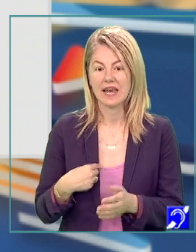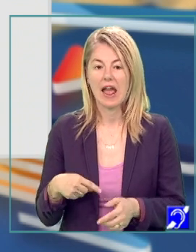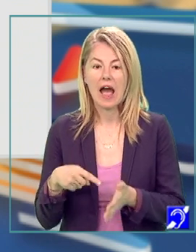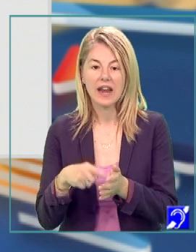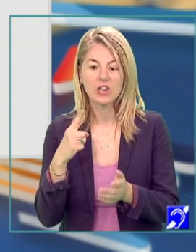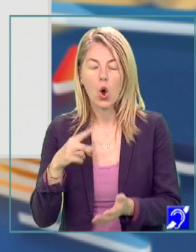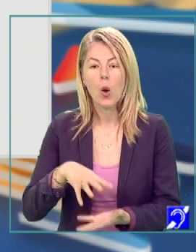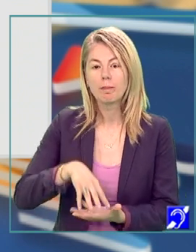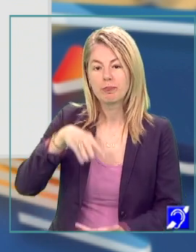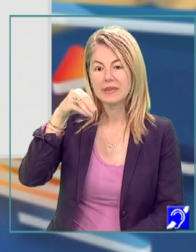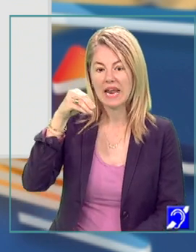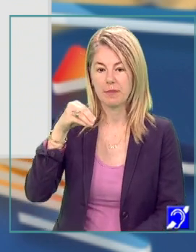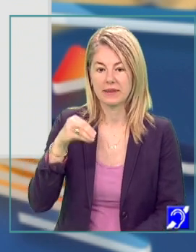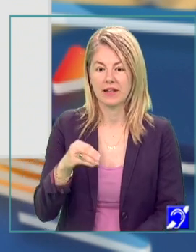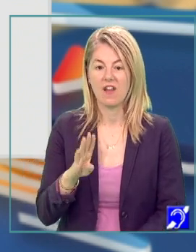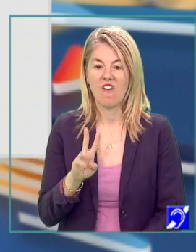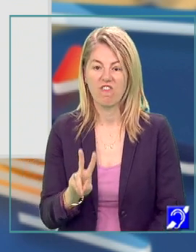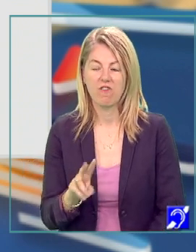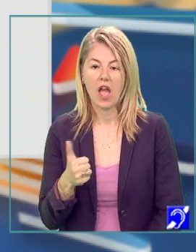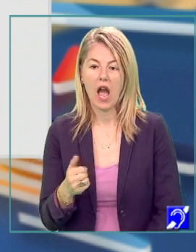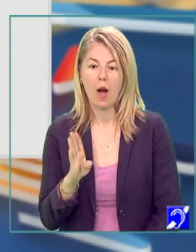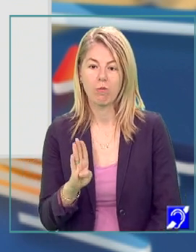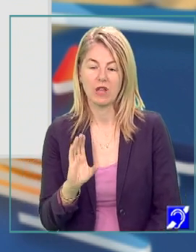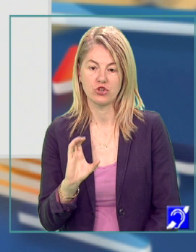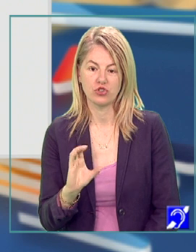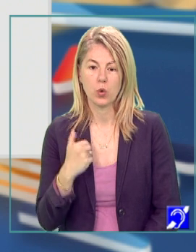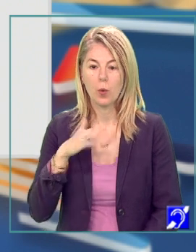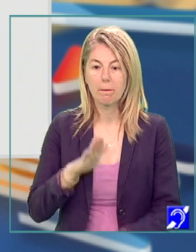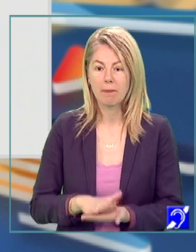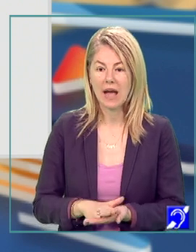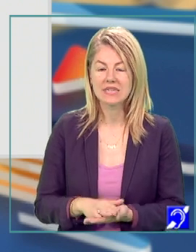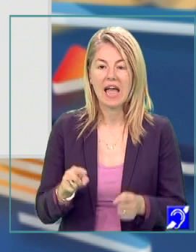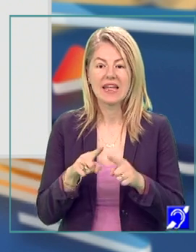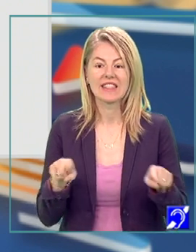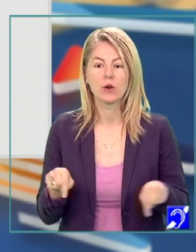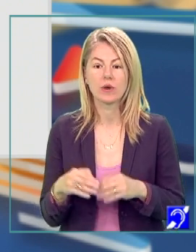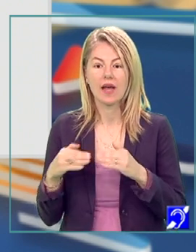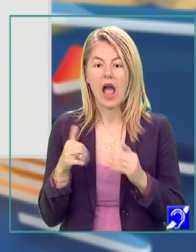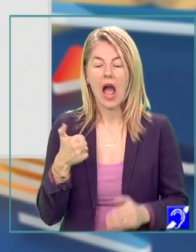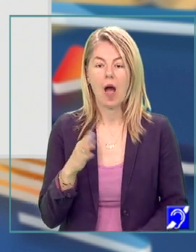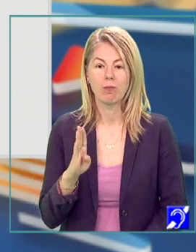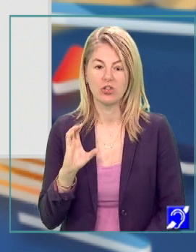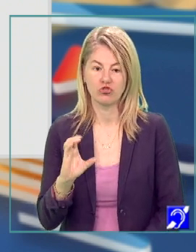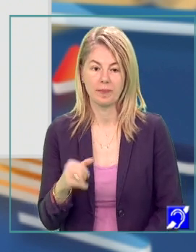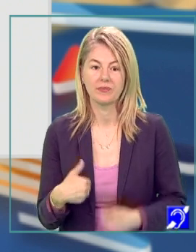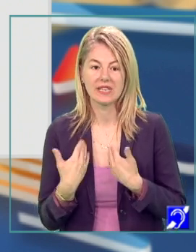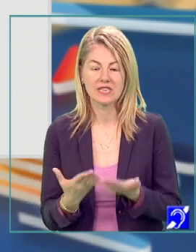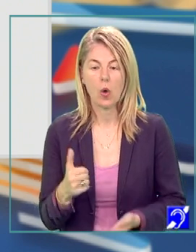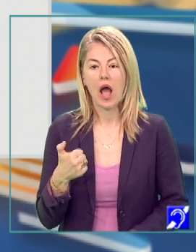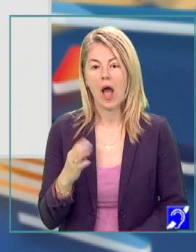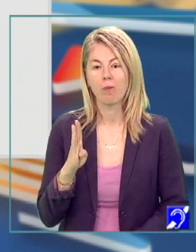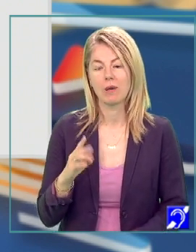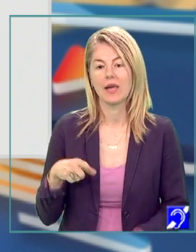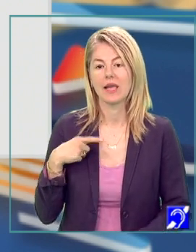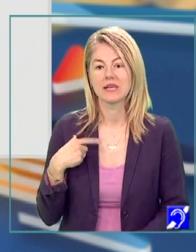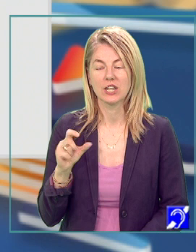reprezentată o piramidă triunghiulară VABC cu baza triunghi echilateral ABC. Se dau AB egal